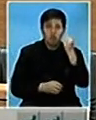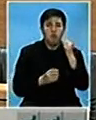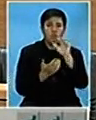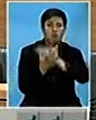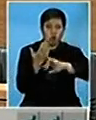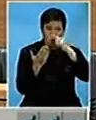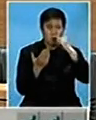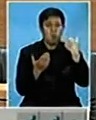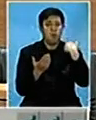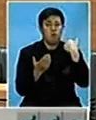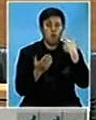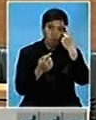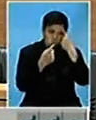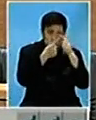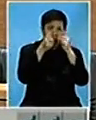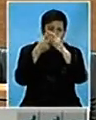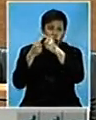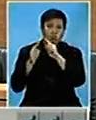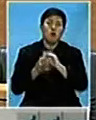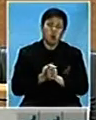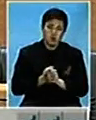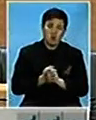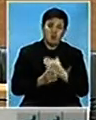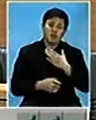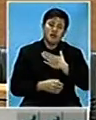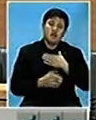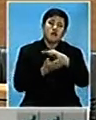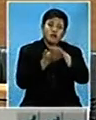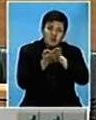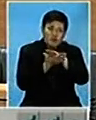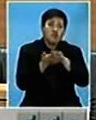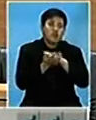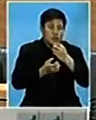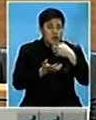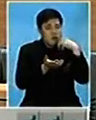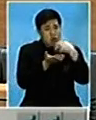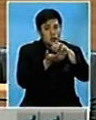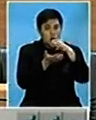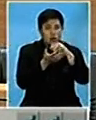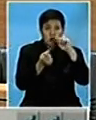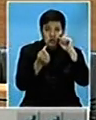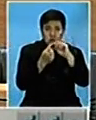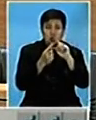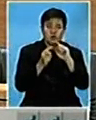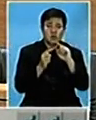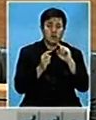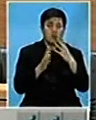เราเพราะฉะนั้นผมจึงอยากจะขออนุญาตที่จะพูดในเรื่องของหลัก